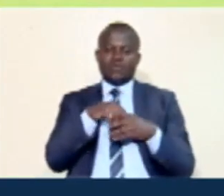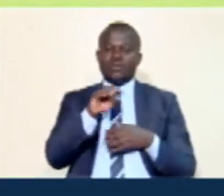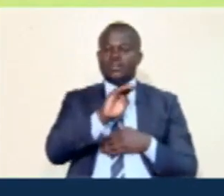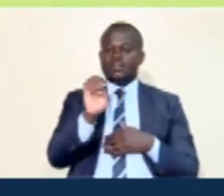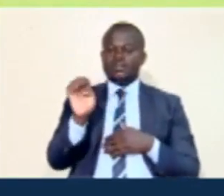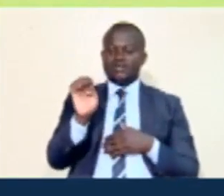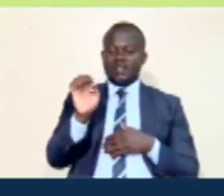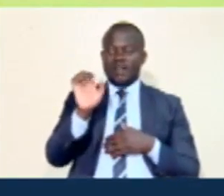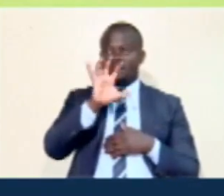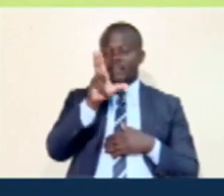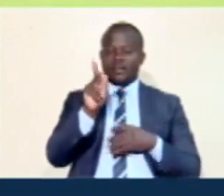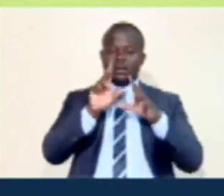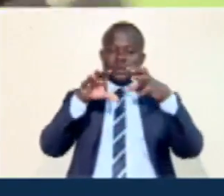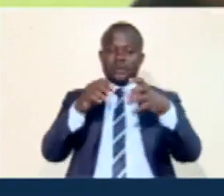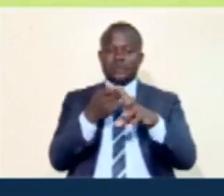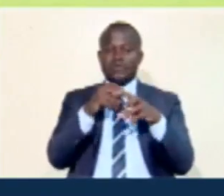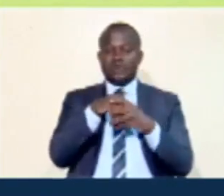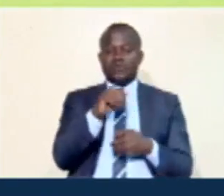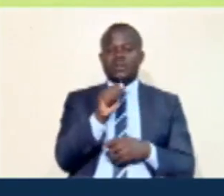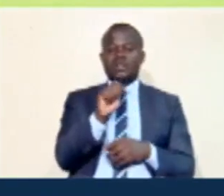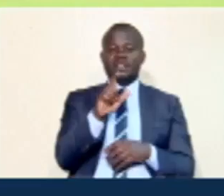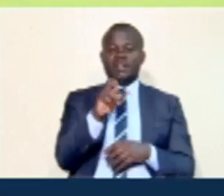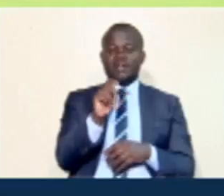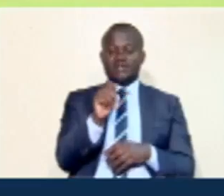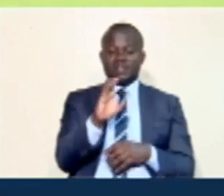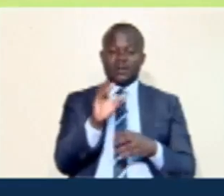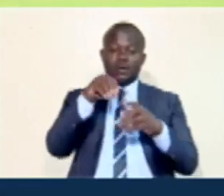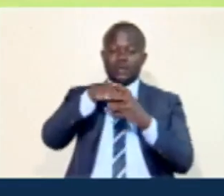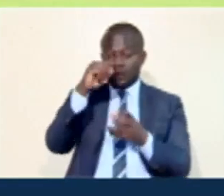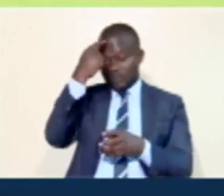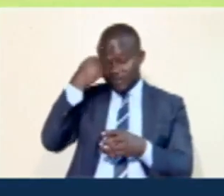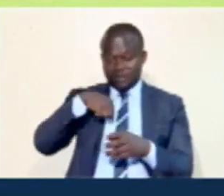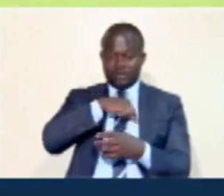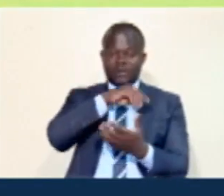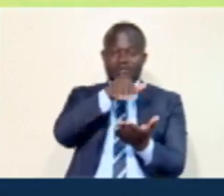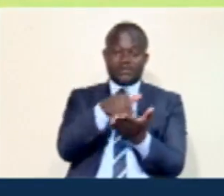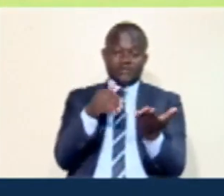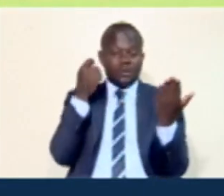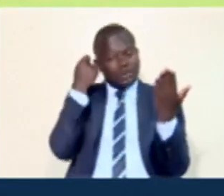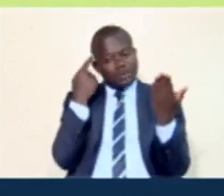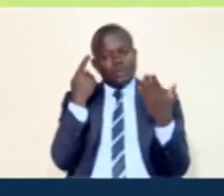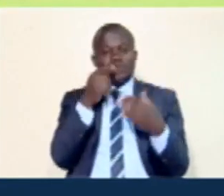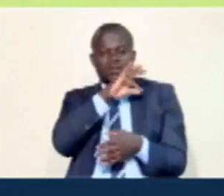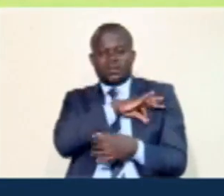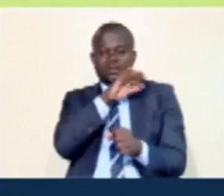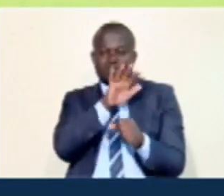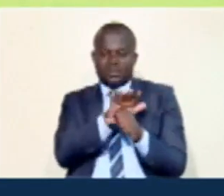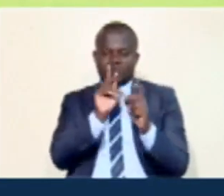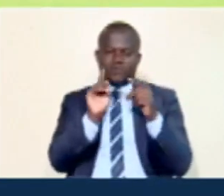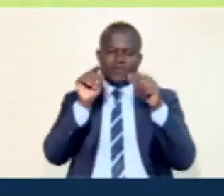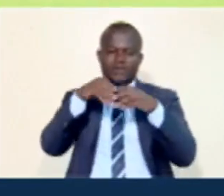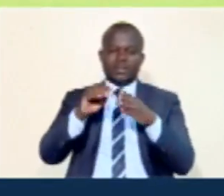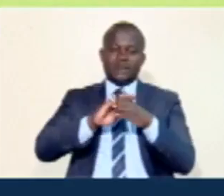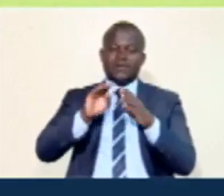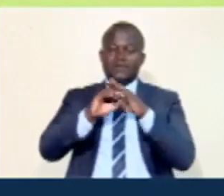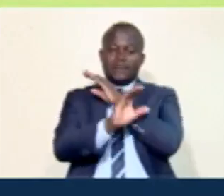Community kuva ku nyanja ya Atlantika ugera ku nyanja y'Ubuhindi, ni twe turi hagati. Urumva rero ni inyungu nyinshi ku bantu bazana ishoramari